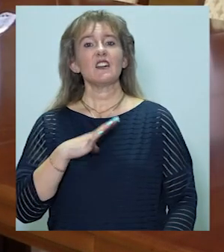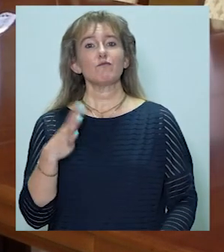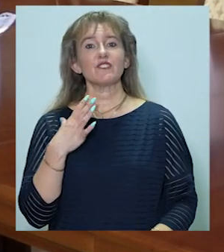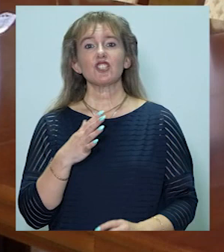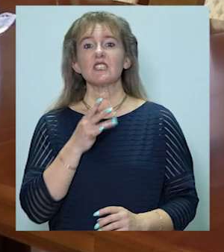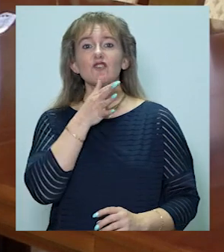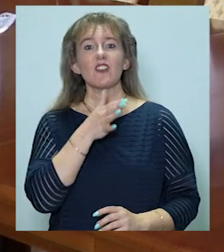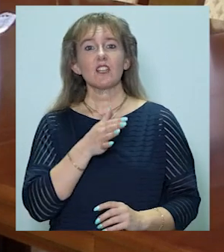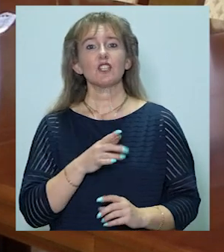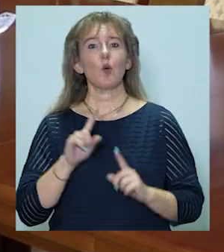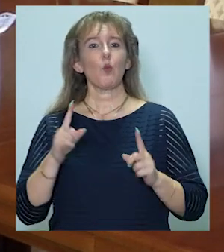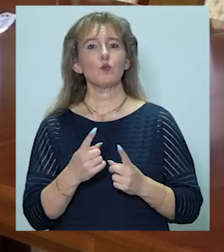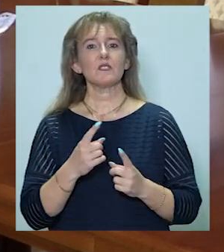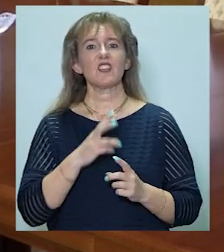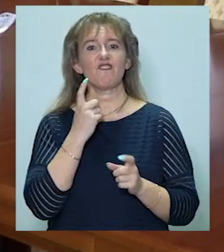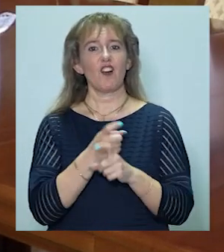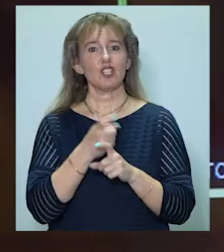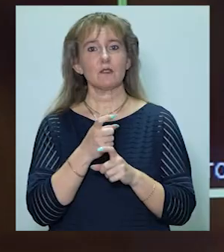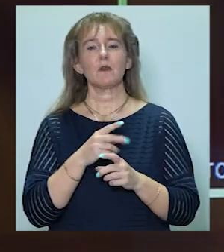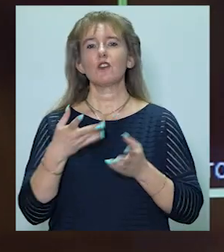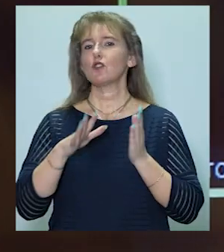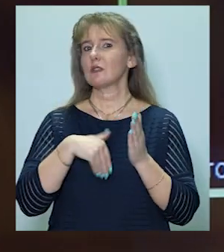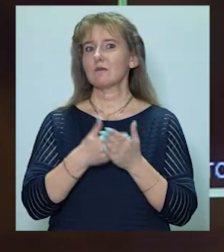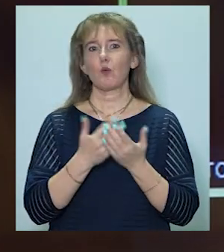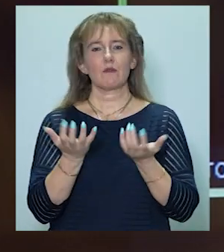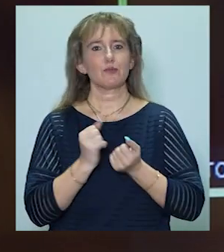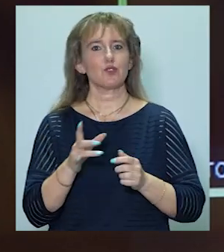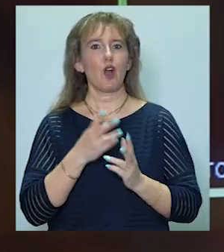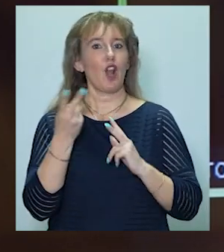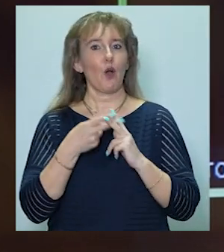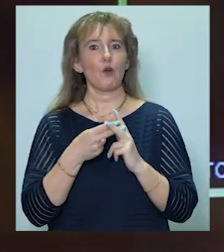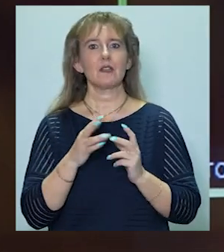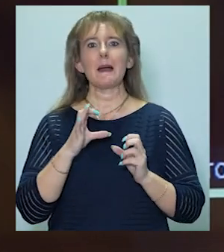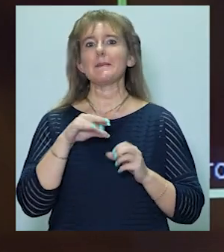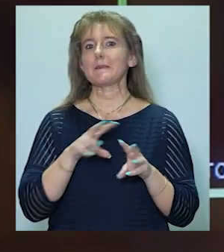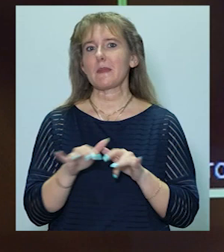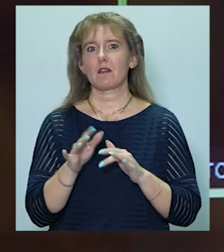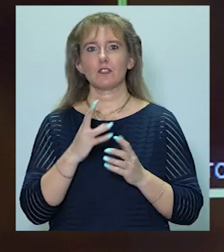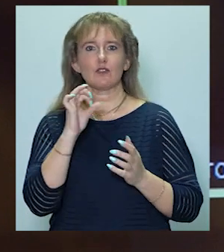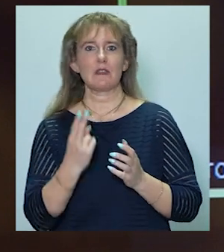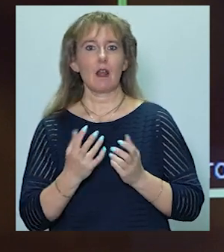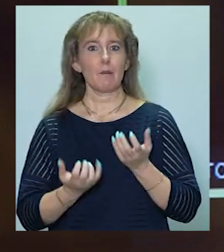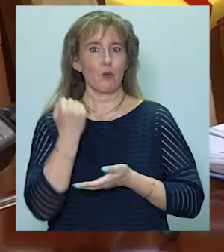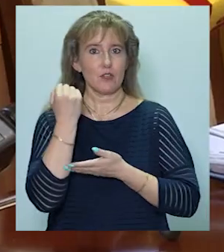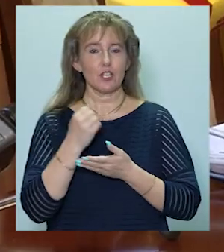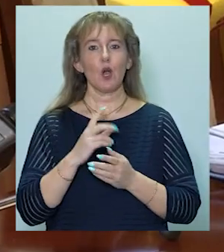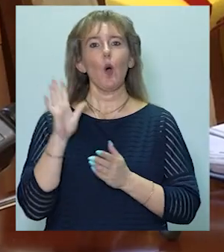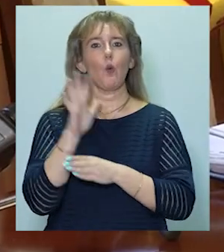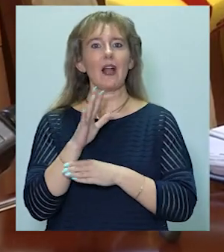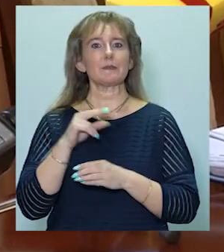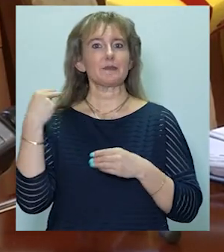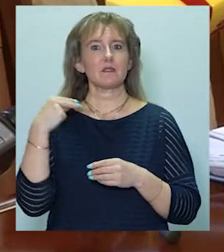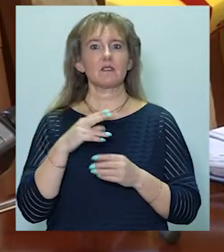Бывшие несовершеннолетние узники фашизма до сих пор не получают никаких льгот и мер социальной поддержки. Указ президента